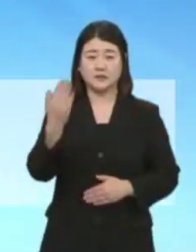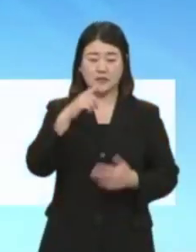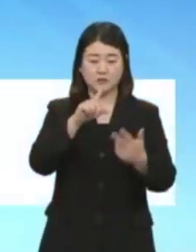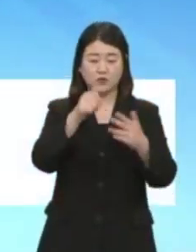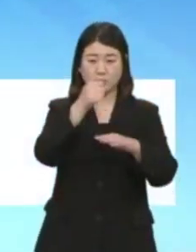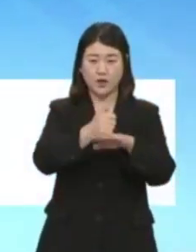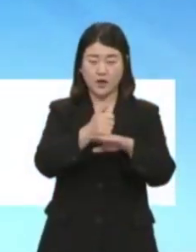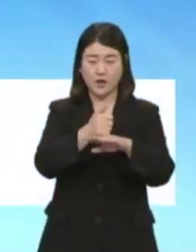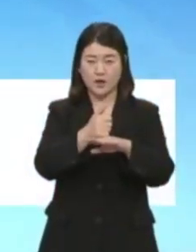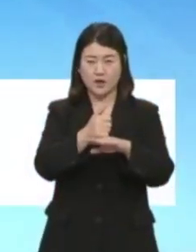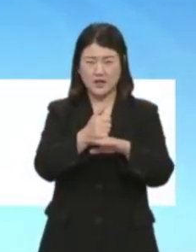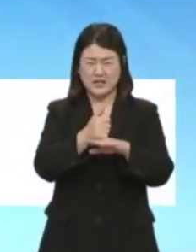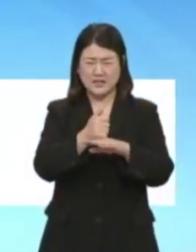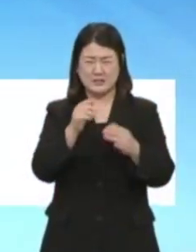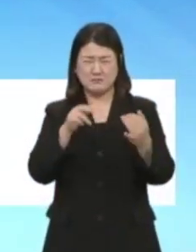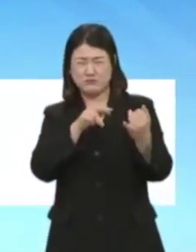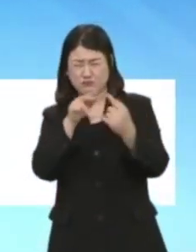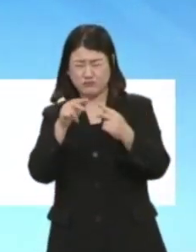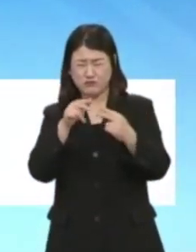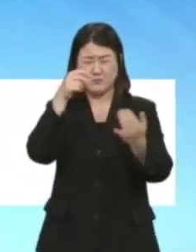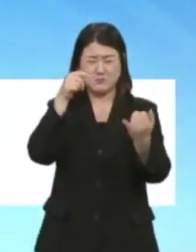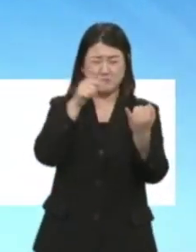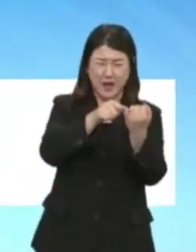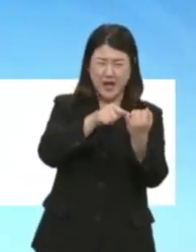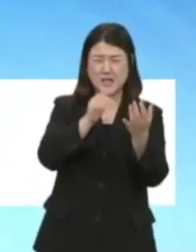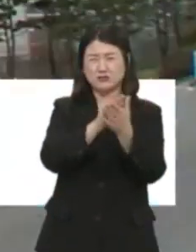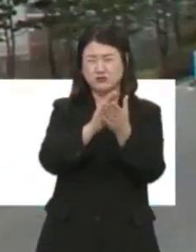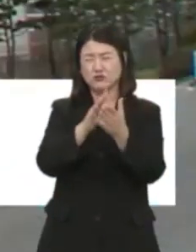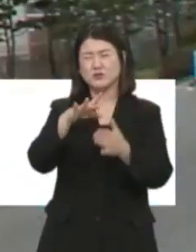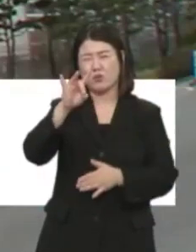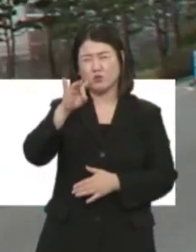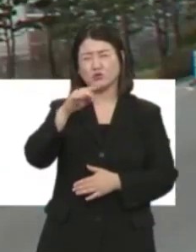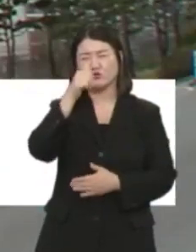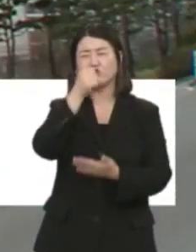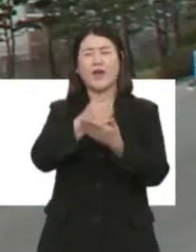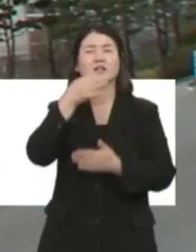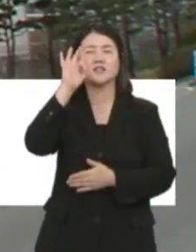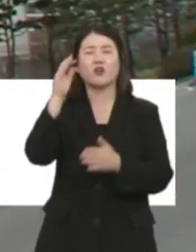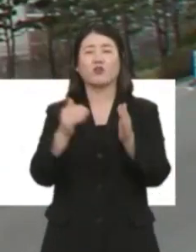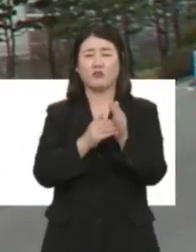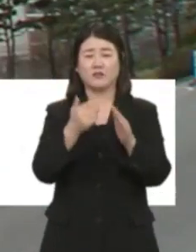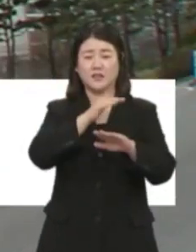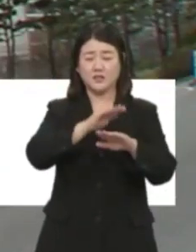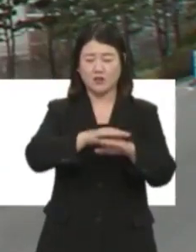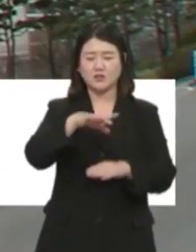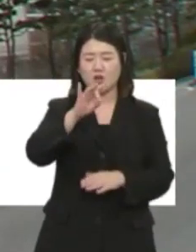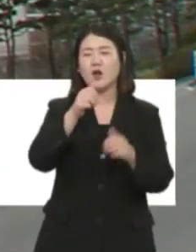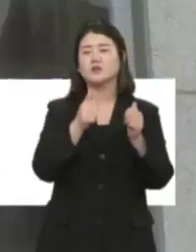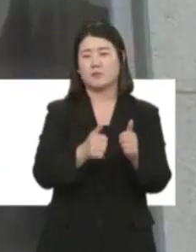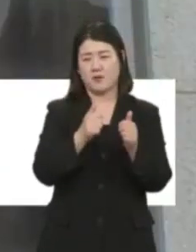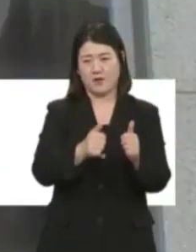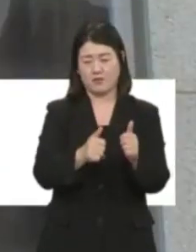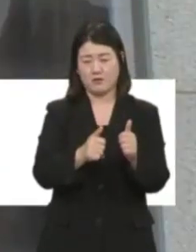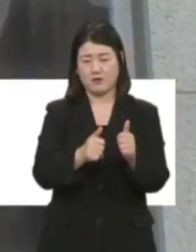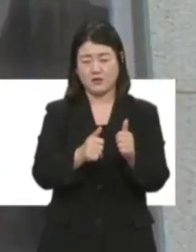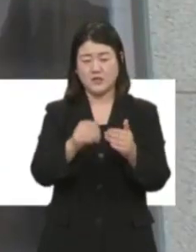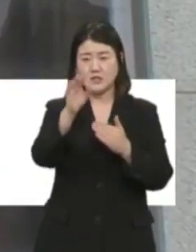지난 7월 말다툼 끝에 친구를 살해한 여고생이 첫 재판에서 범행을 인정했습니다 대전지법에서 열린 첫 공판에서